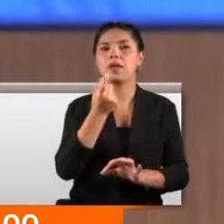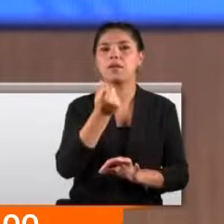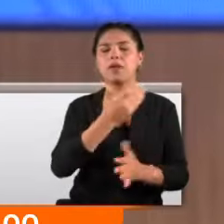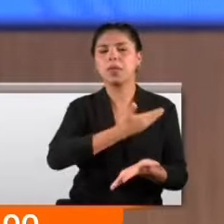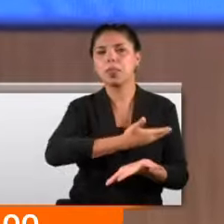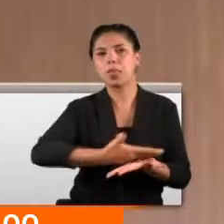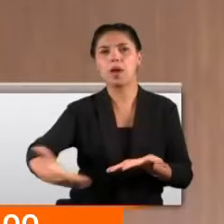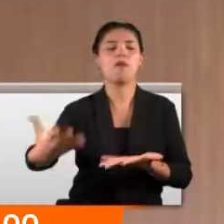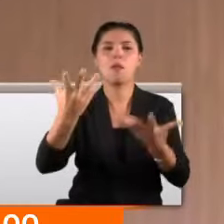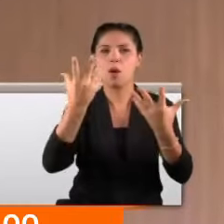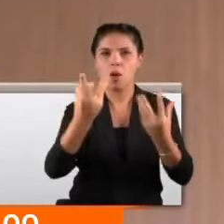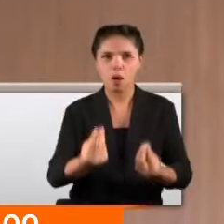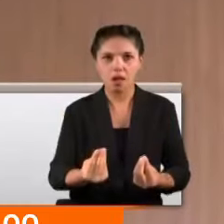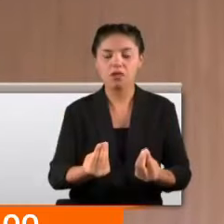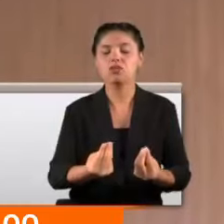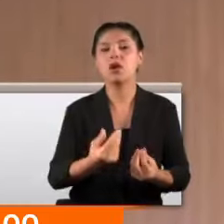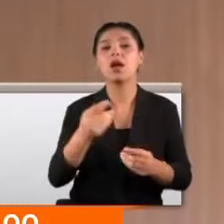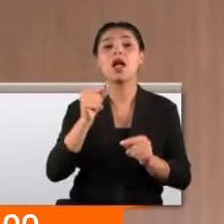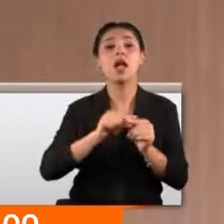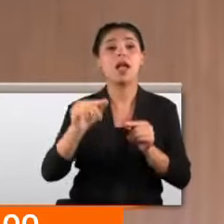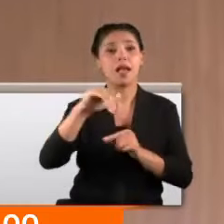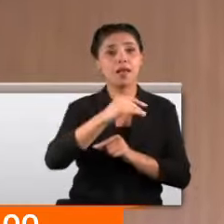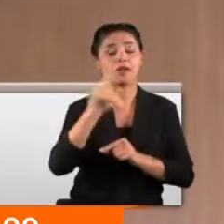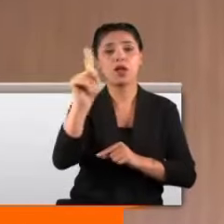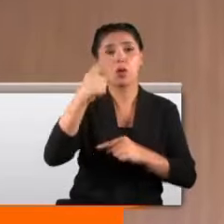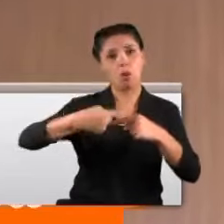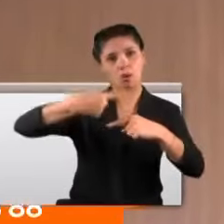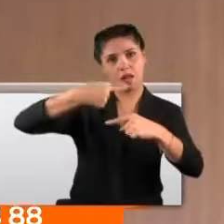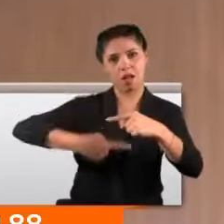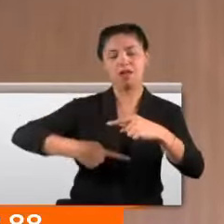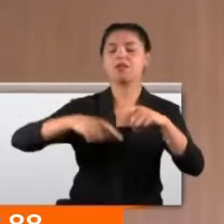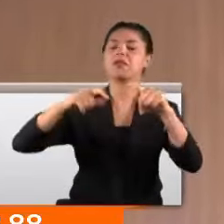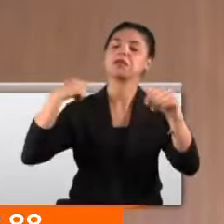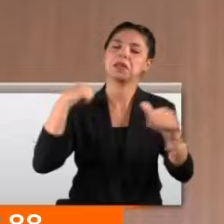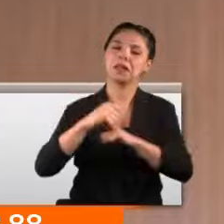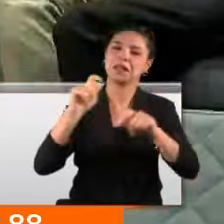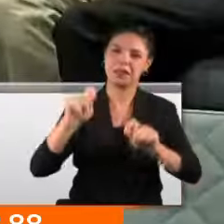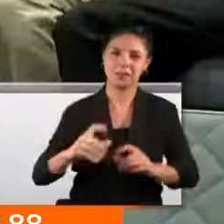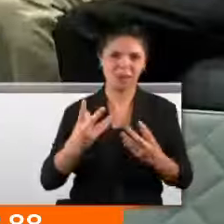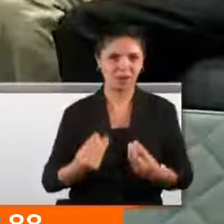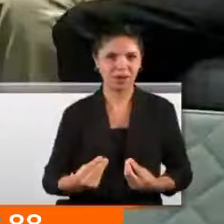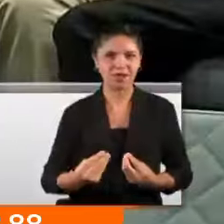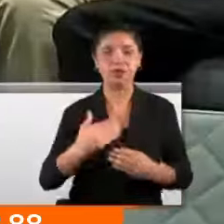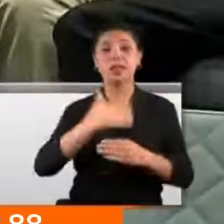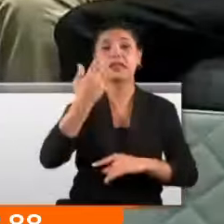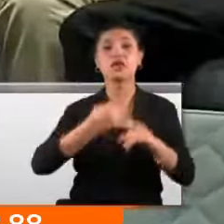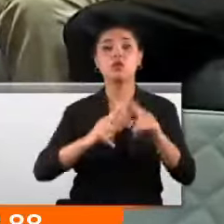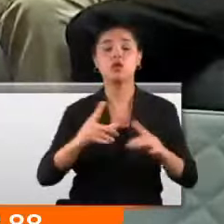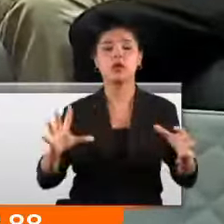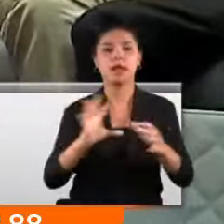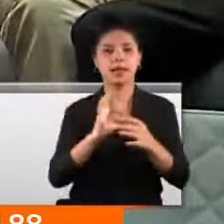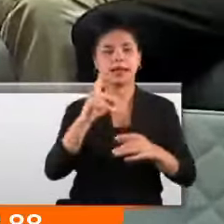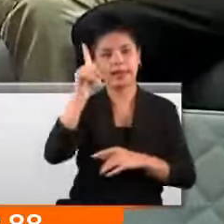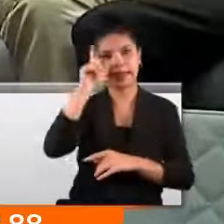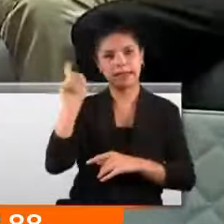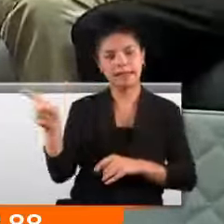istikrarını sağlayacak, enflasyonu tek haneli oranlara tekrar çekeceğiz. Dış politika başlığında